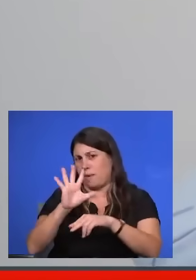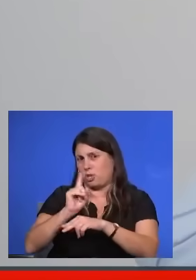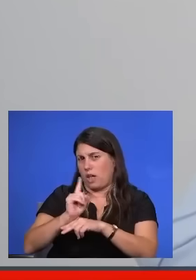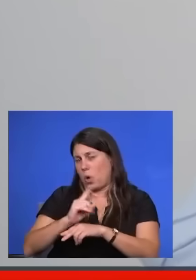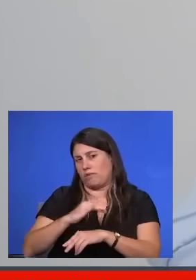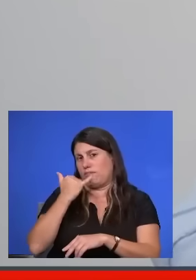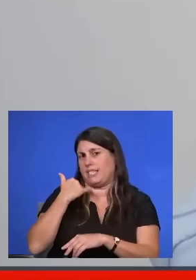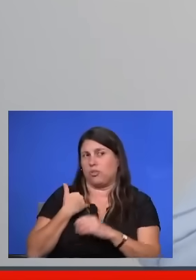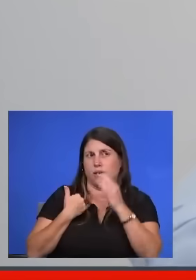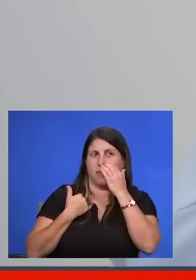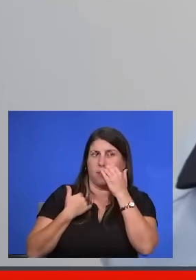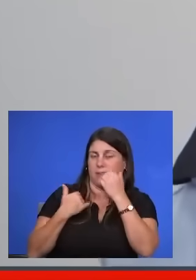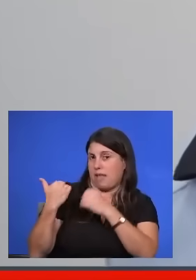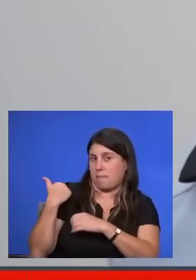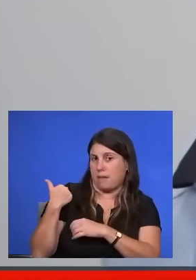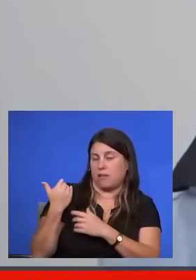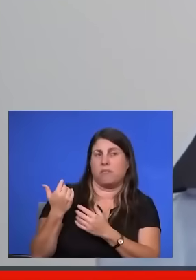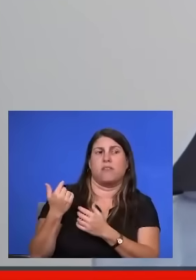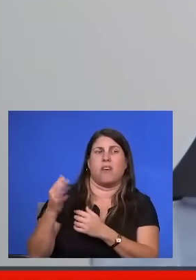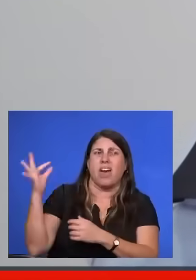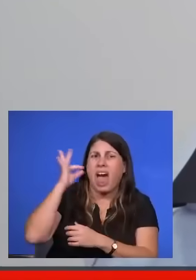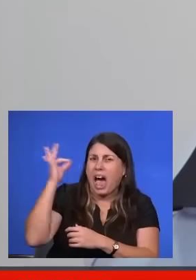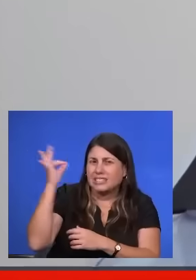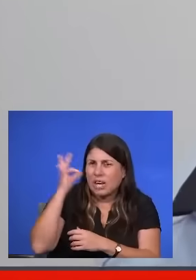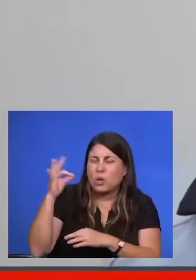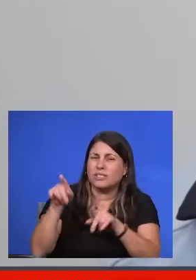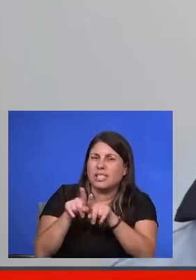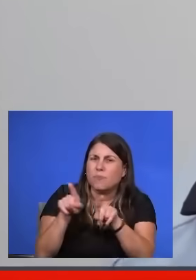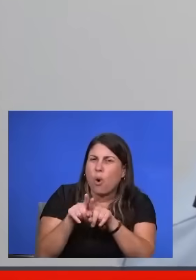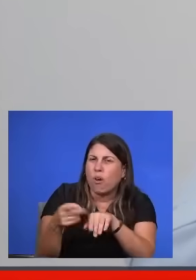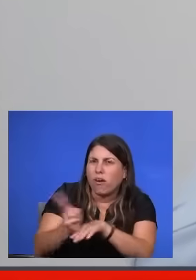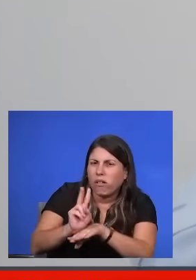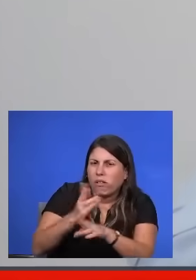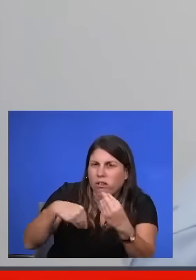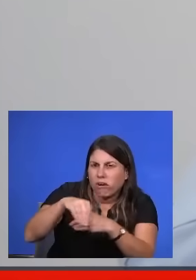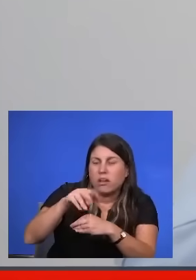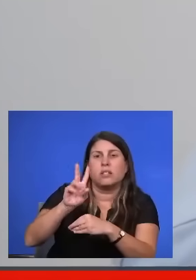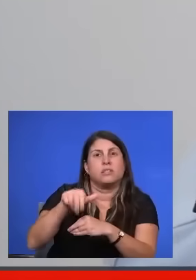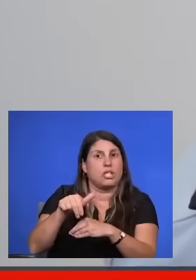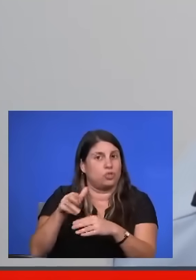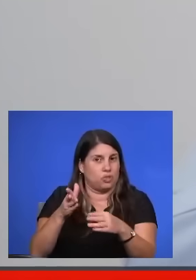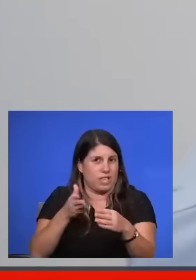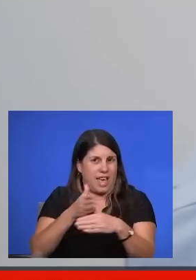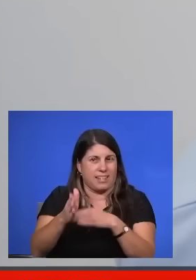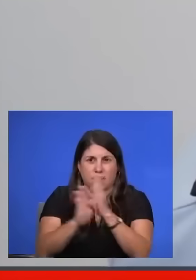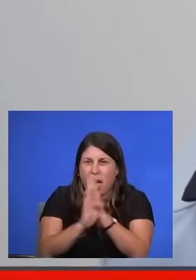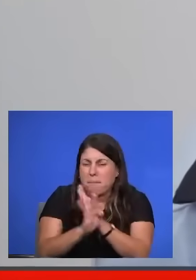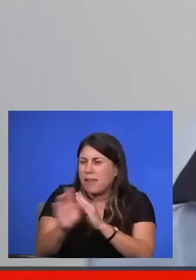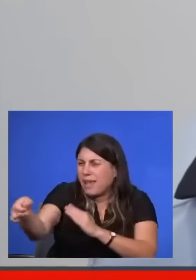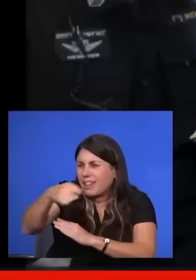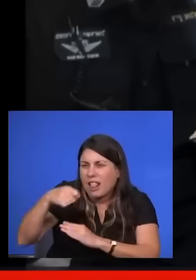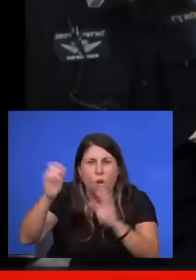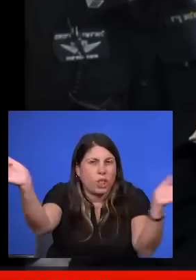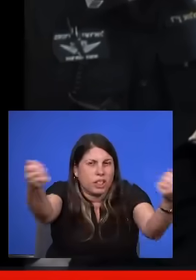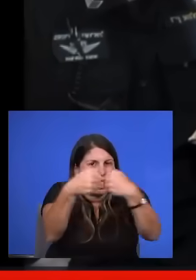לי, הזקות שהיו זה הזוועה, יש חדירת מחבלים, תסגרו חלונות, דלתות, לא לצאת מהבית, תגידי לכולם,